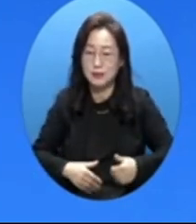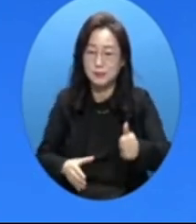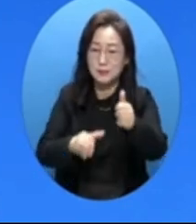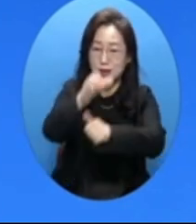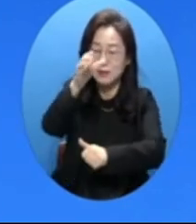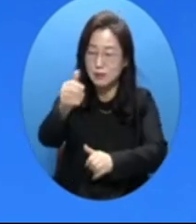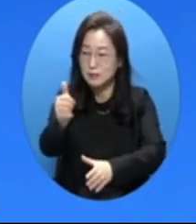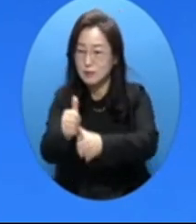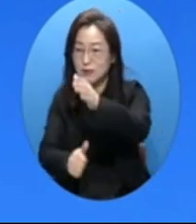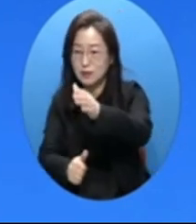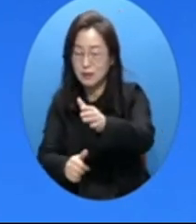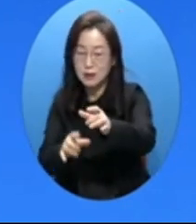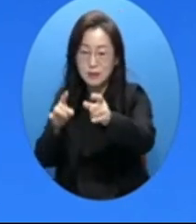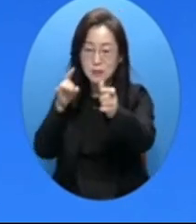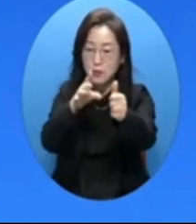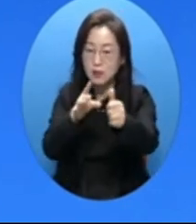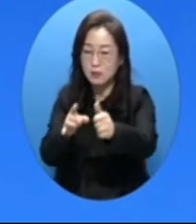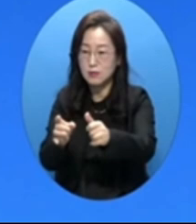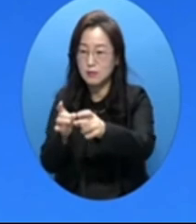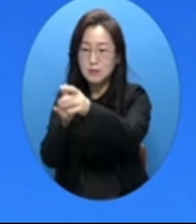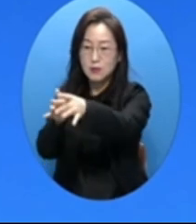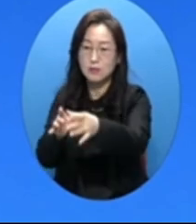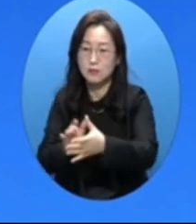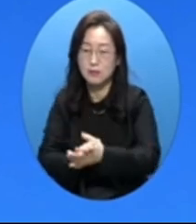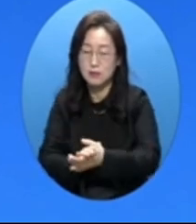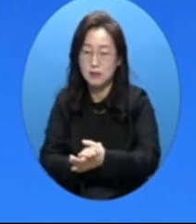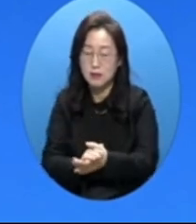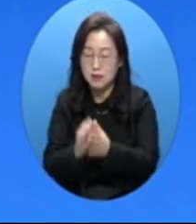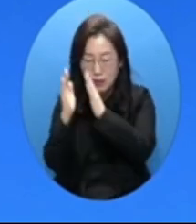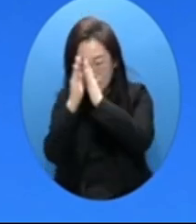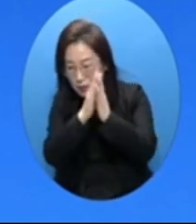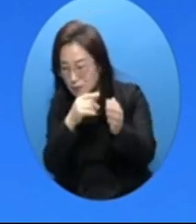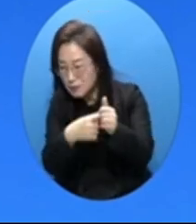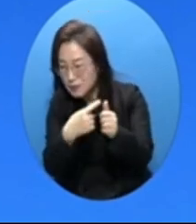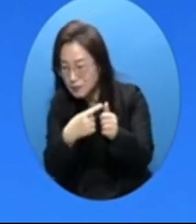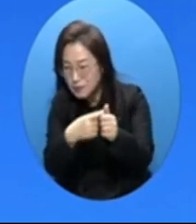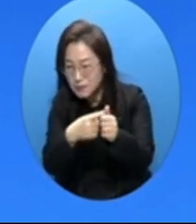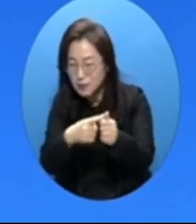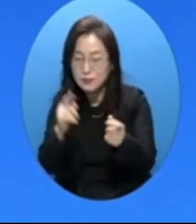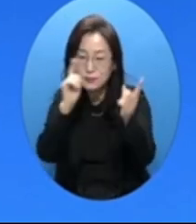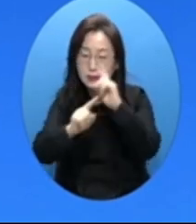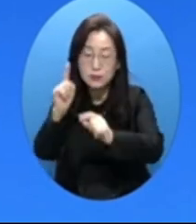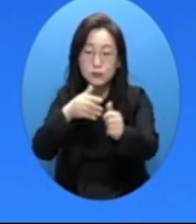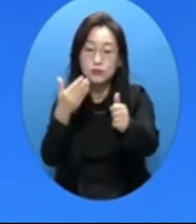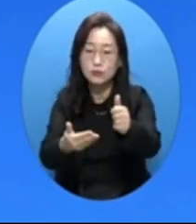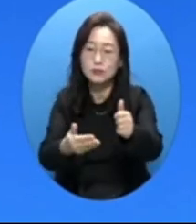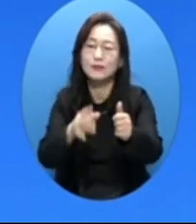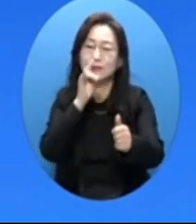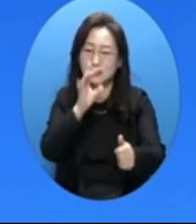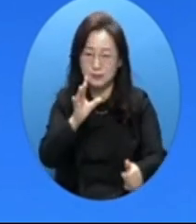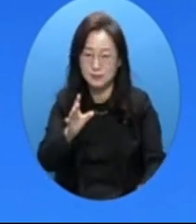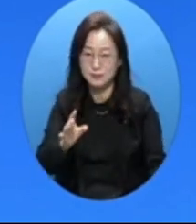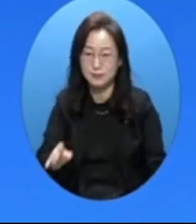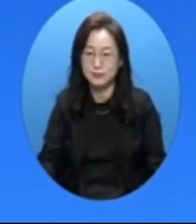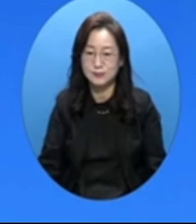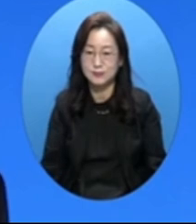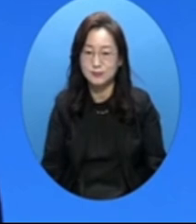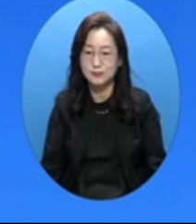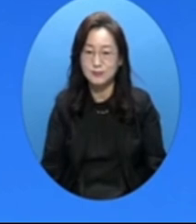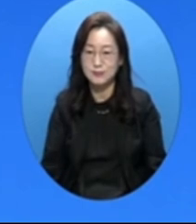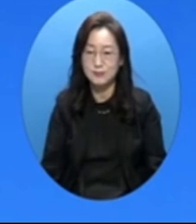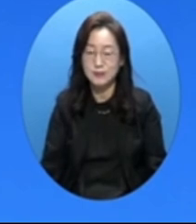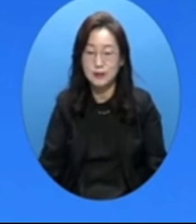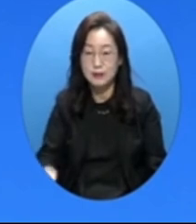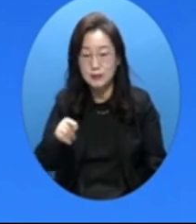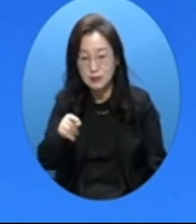모함하고 뒤에서 험담하고 비판해서 상처를 주는 삶을 삶은 안 되는 것입니다 이런